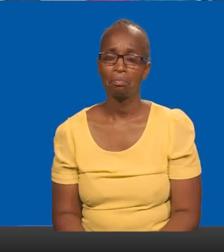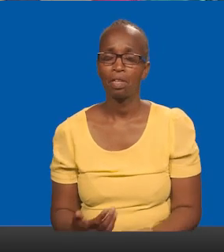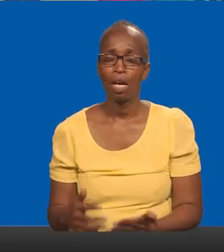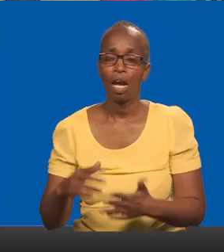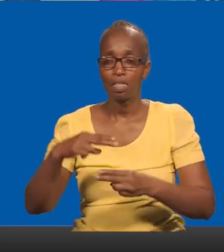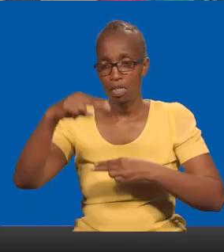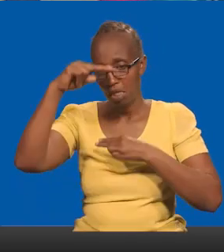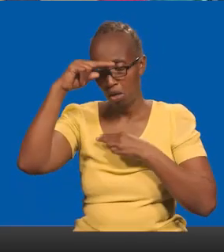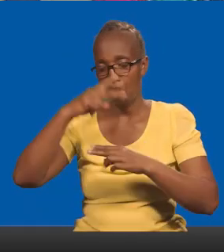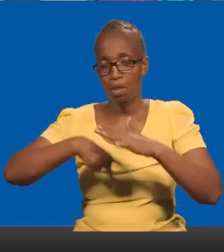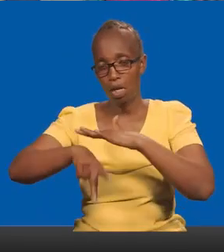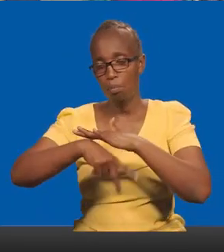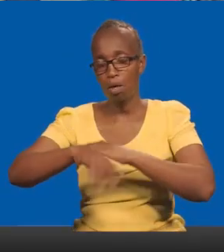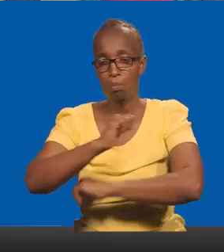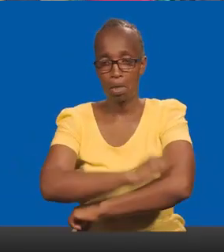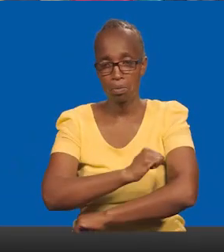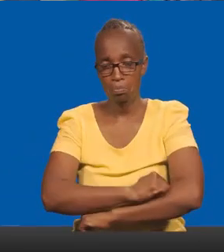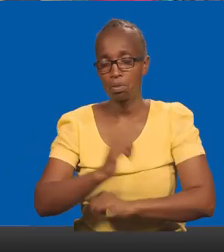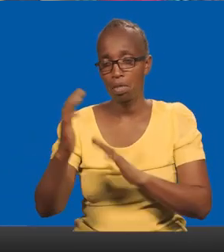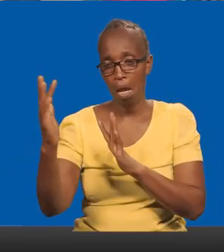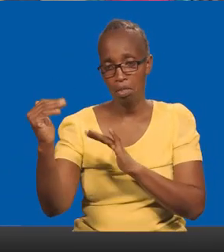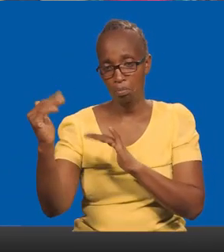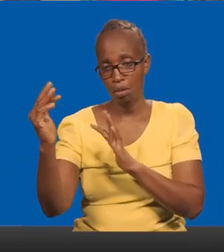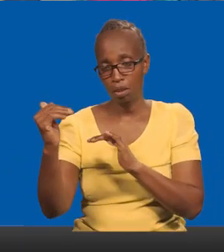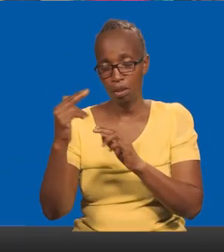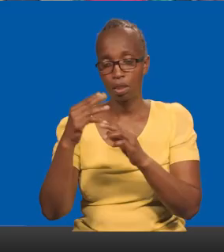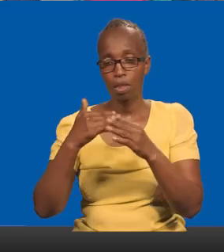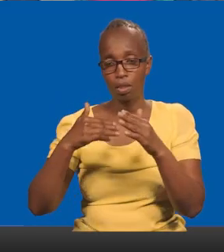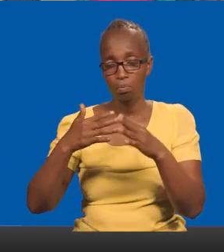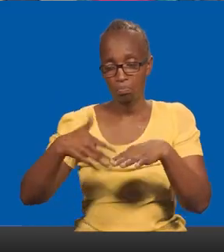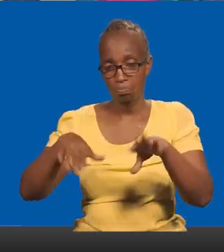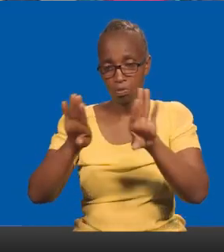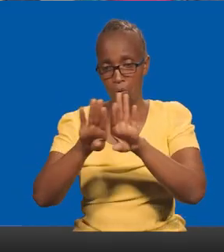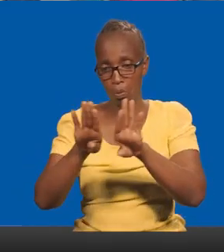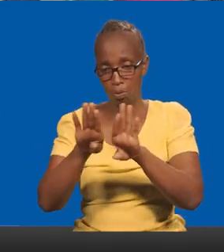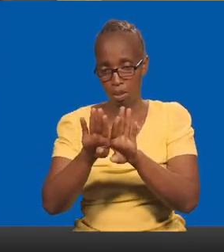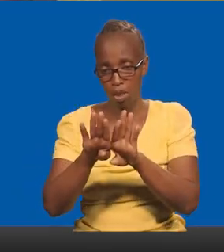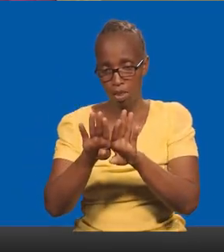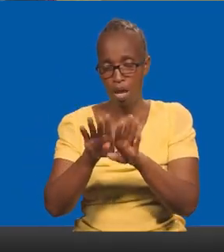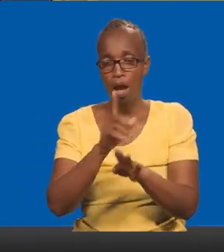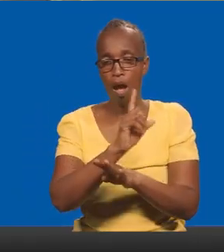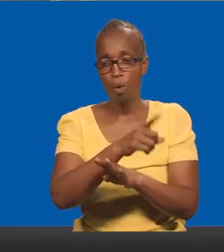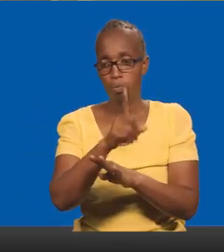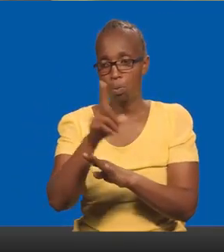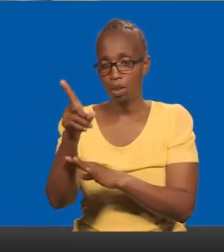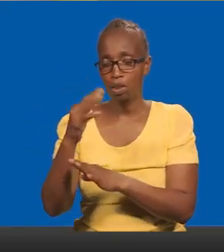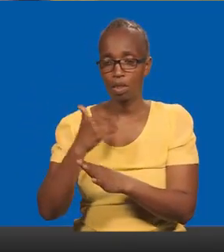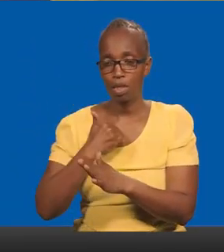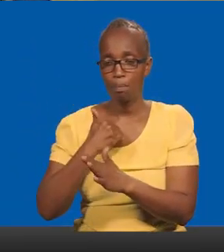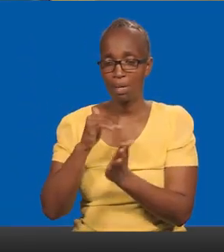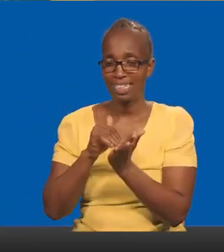Wakati shule za msingi na sekondari nchini zinapotarajiwa kufungwa, wito umetolewa kwa wazazi wawe makini kwa watoto wao kwa